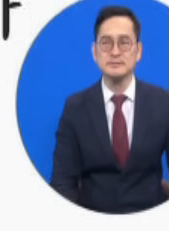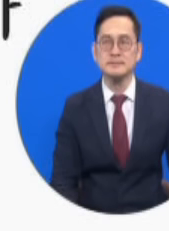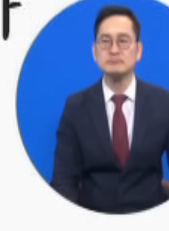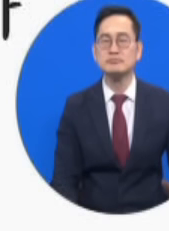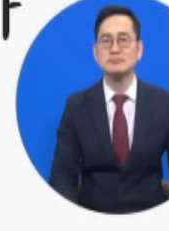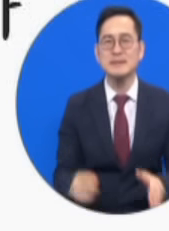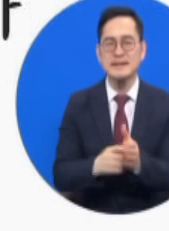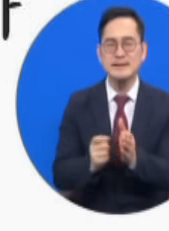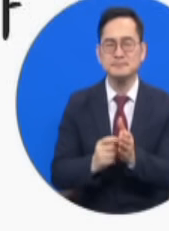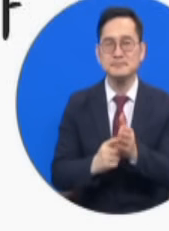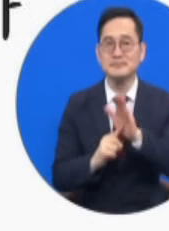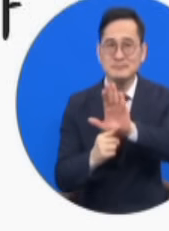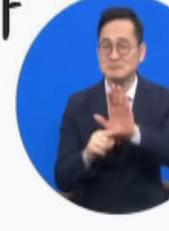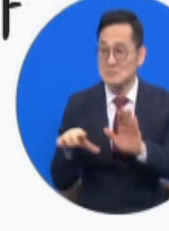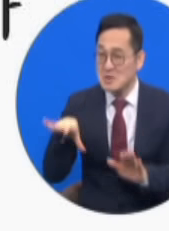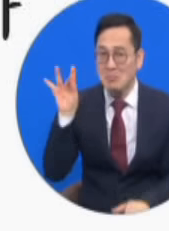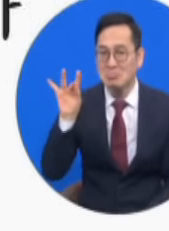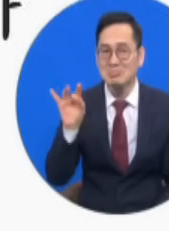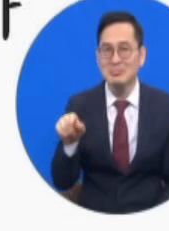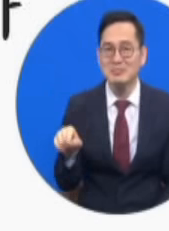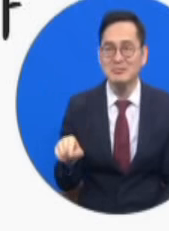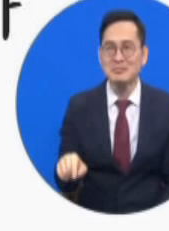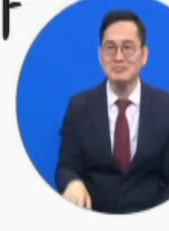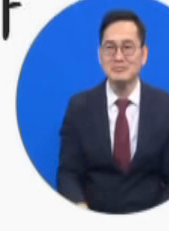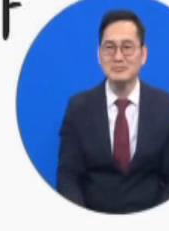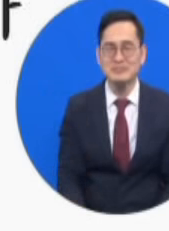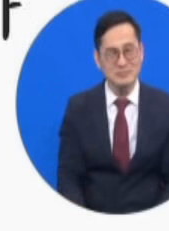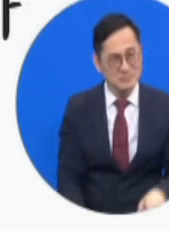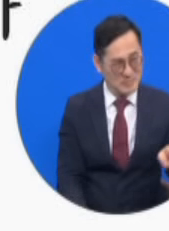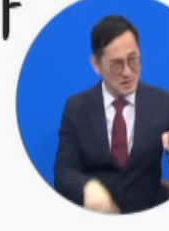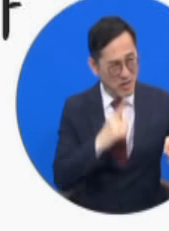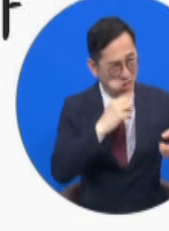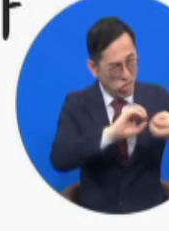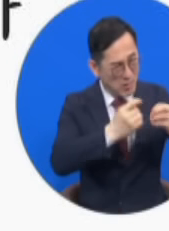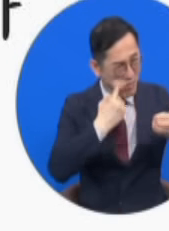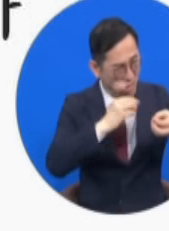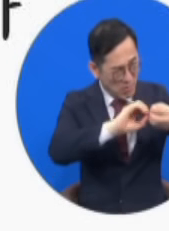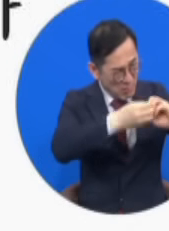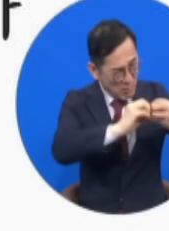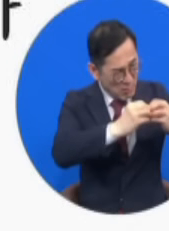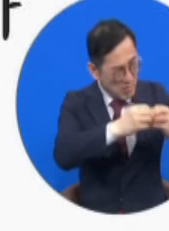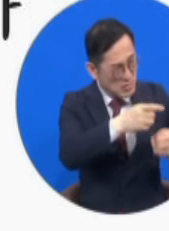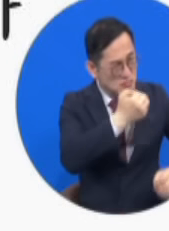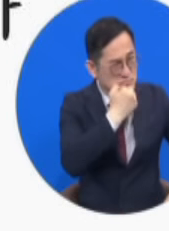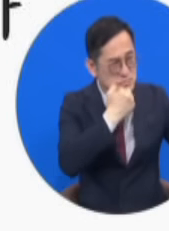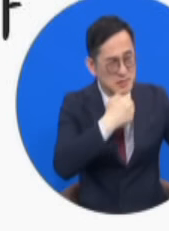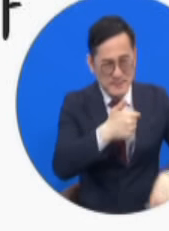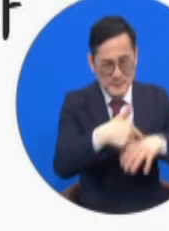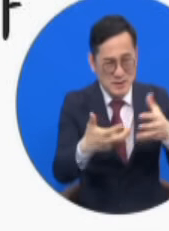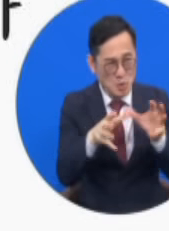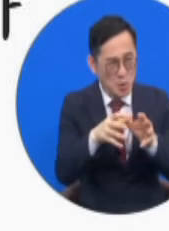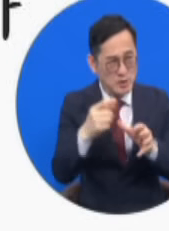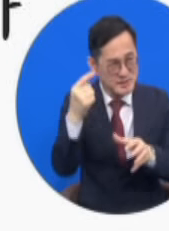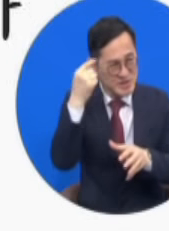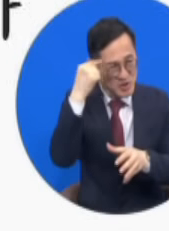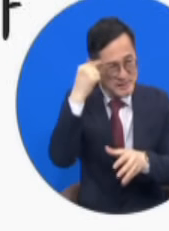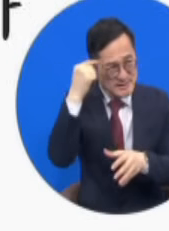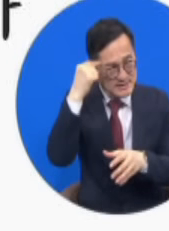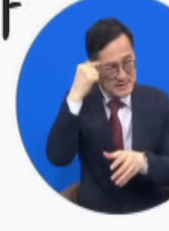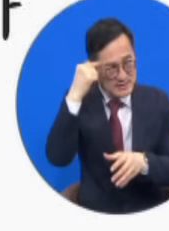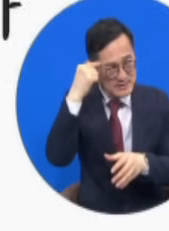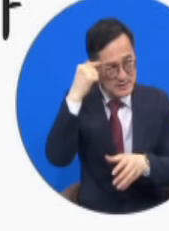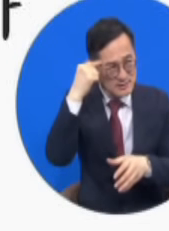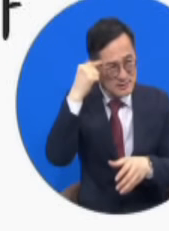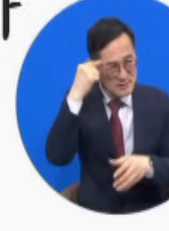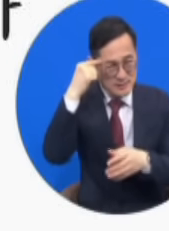긴급 시국성명은 처음 봤습니다. 근거가 있을 수 없는 황당한 주장은 민족 정신의 스승 퇴계 선생을